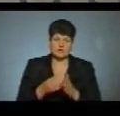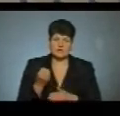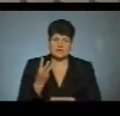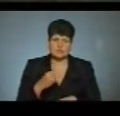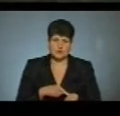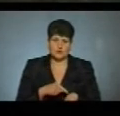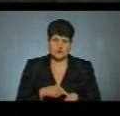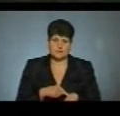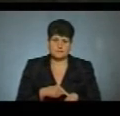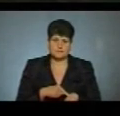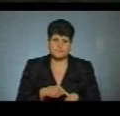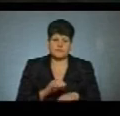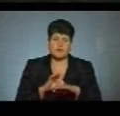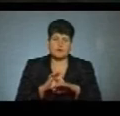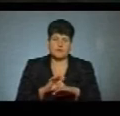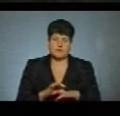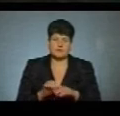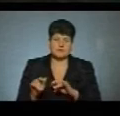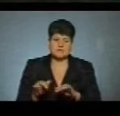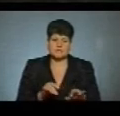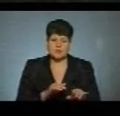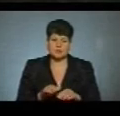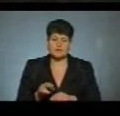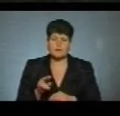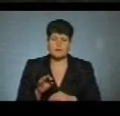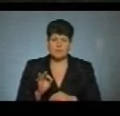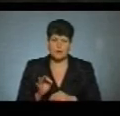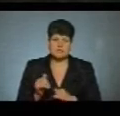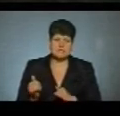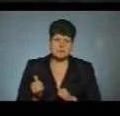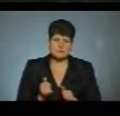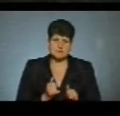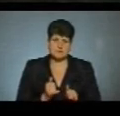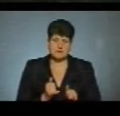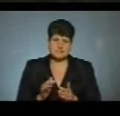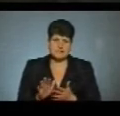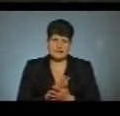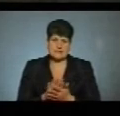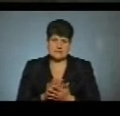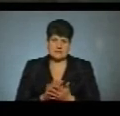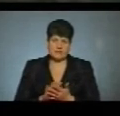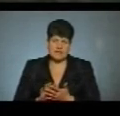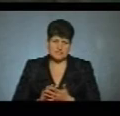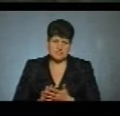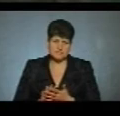години. Проводимо заходи по забезпеченню дезінфекції і